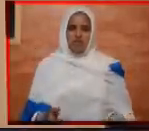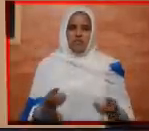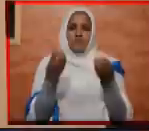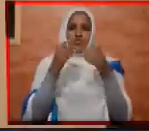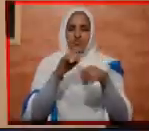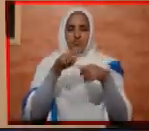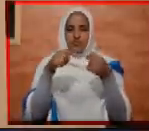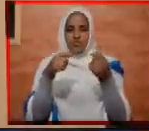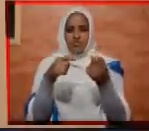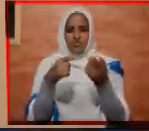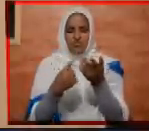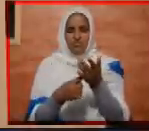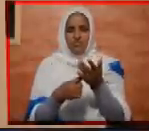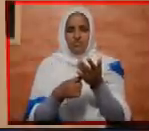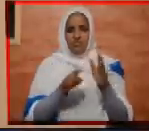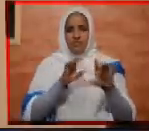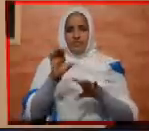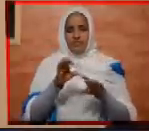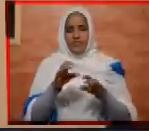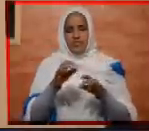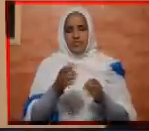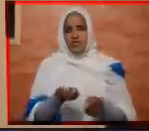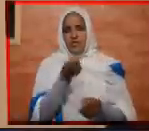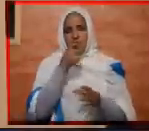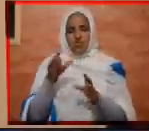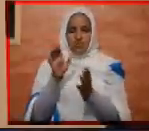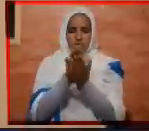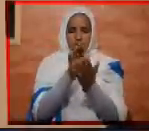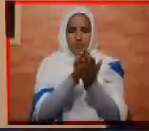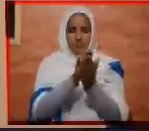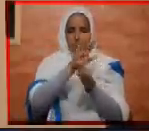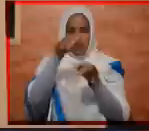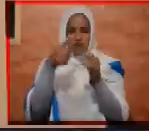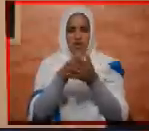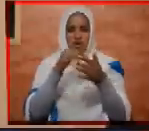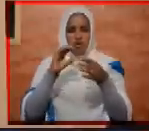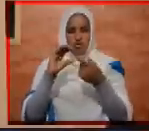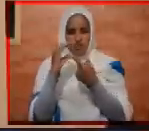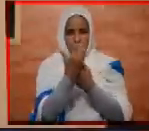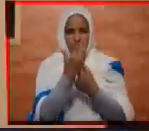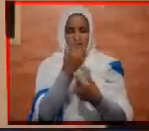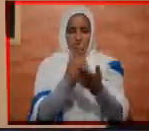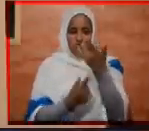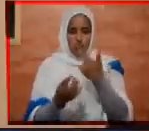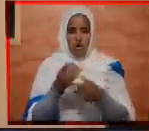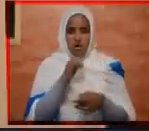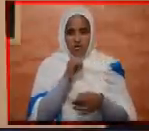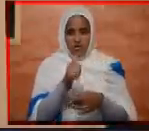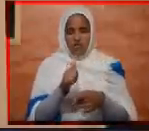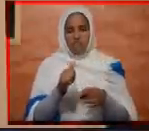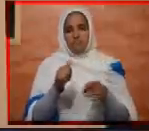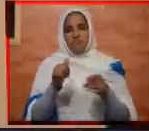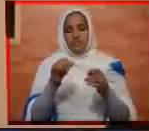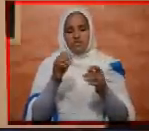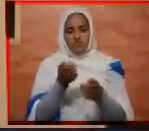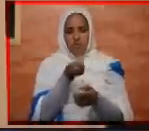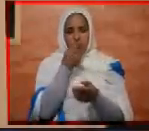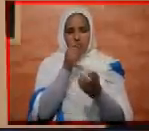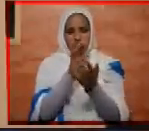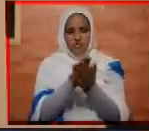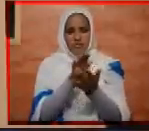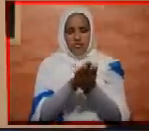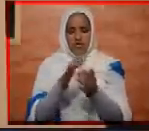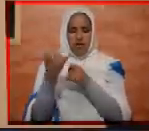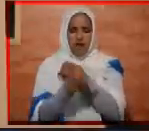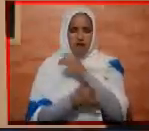زاري بزو سلال كبار الله جو يا بنت تمرتبيتوش تكلا الله ميتا نوها يايدلا يا بنت